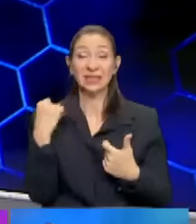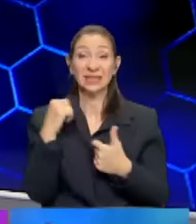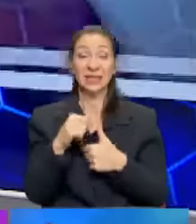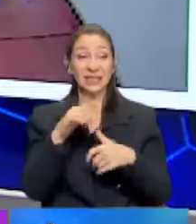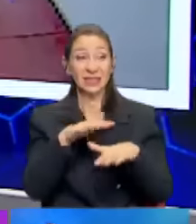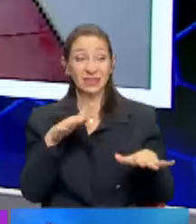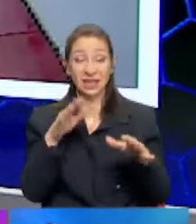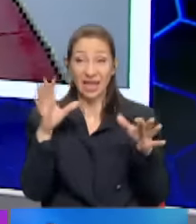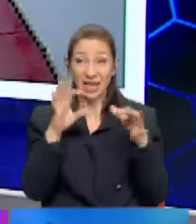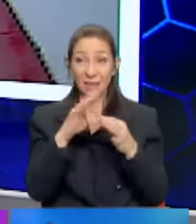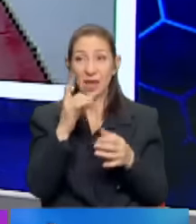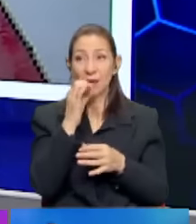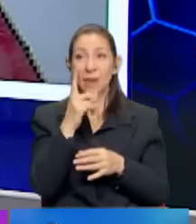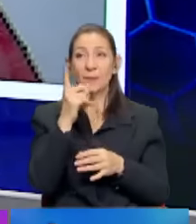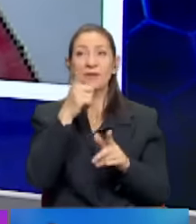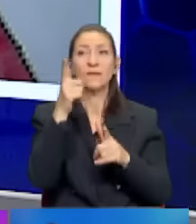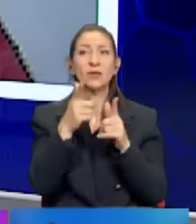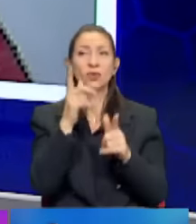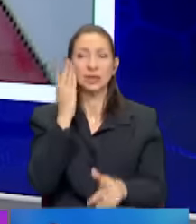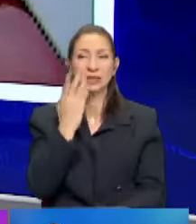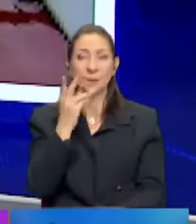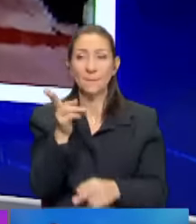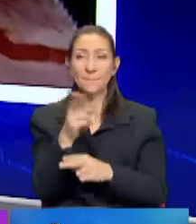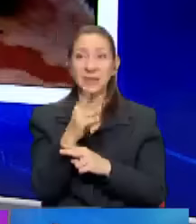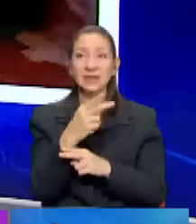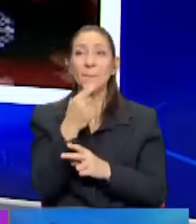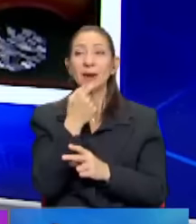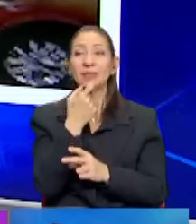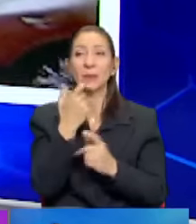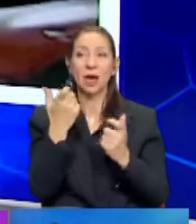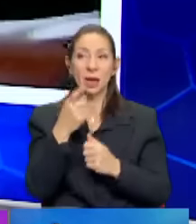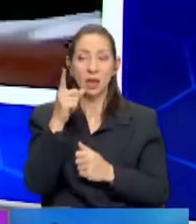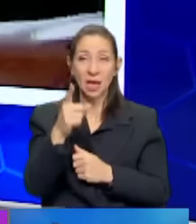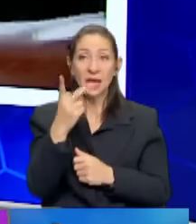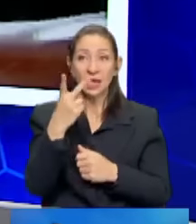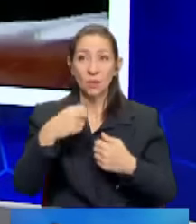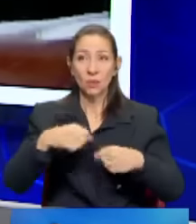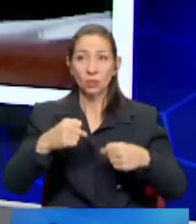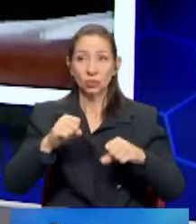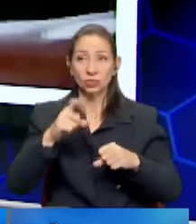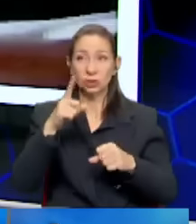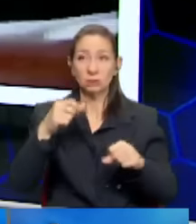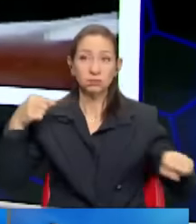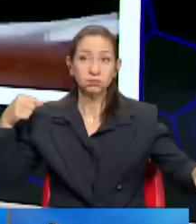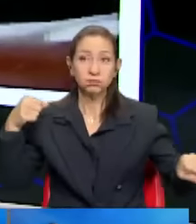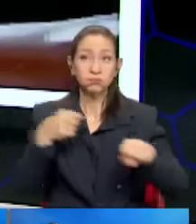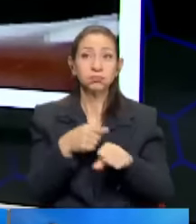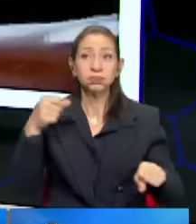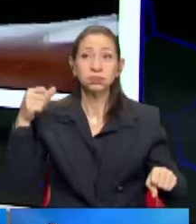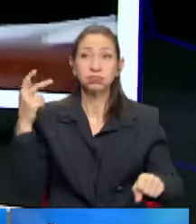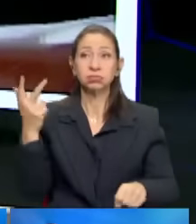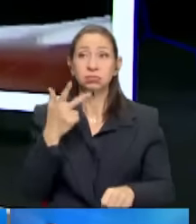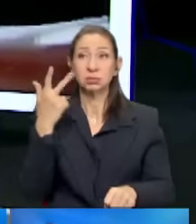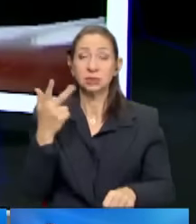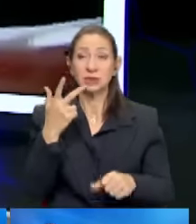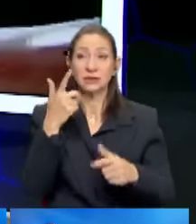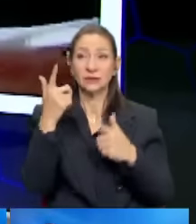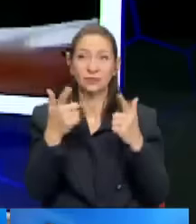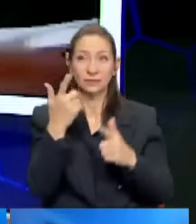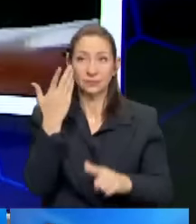trafikle ilgili bir haber bir görüntü olacak Balıkesir Bandırma'ya gideceğiz İki motosikletlinin çarpışma anlarına ait